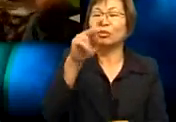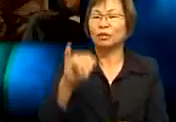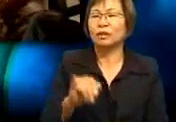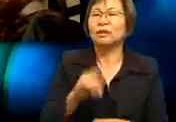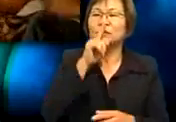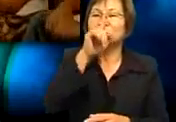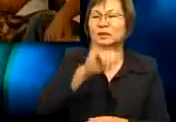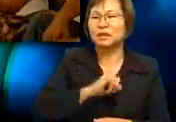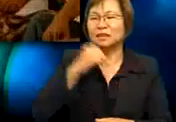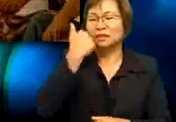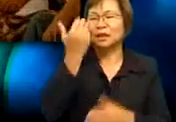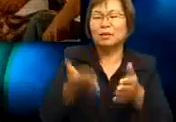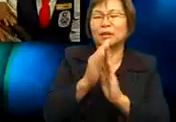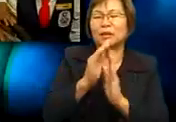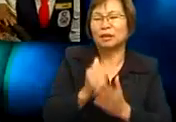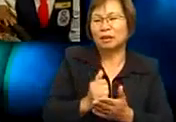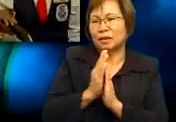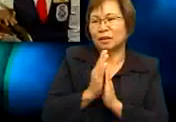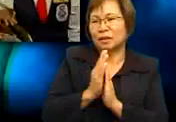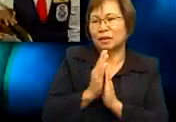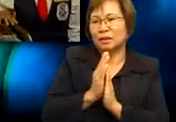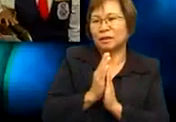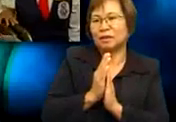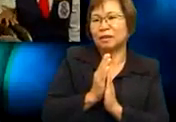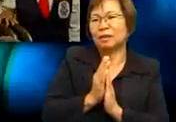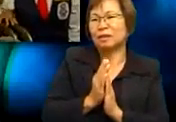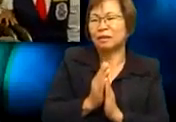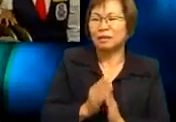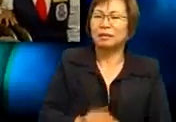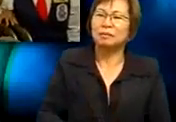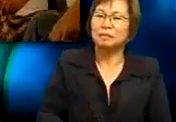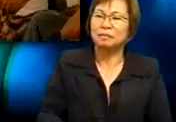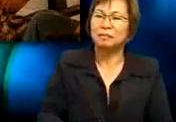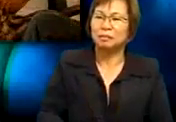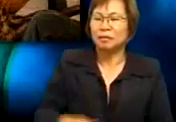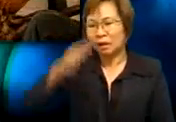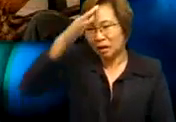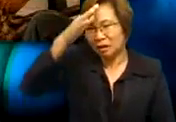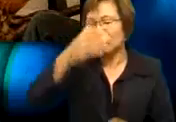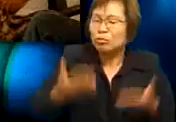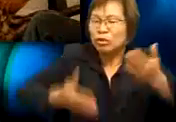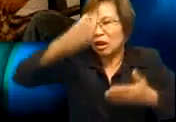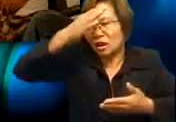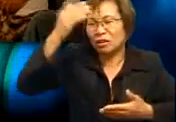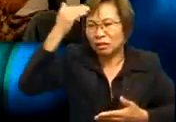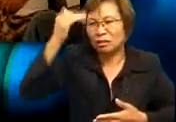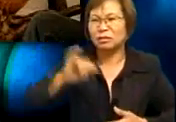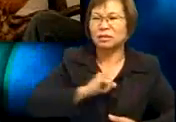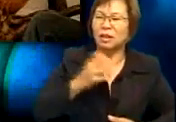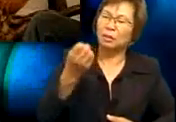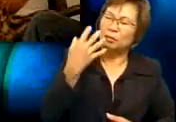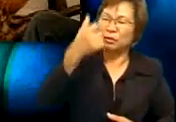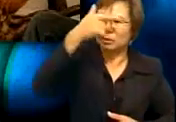Noni, sebenarnya saya segan nak minta maaf ke ayah awak. Pasal hari tu, mungkin ayah awak pun tahu.